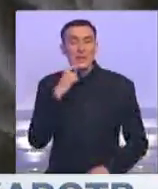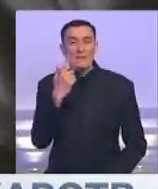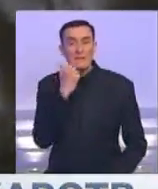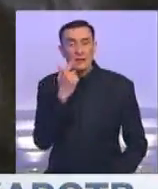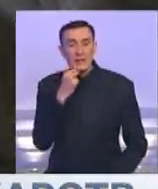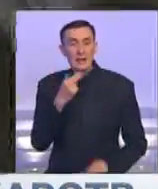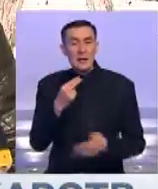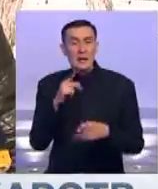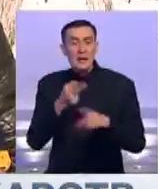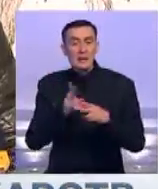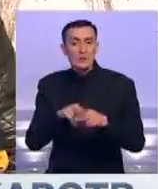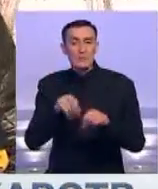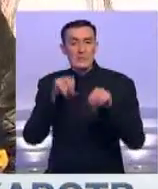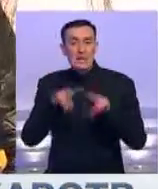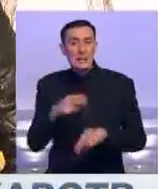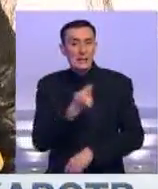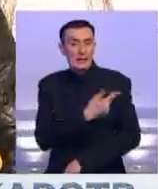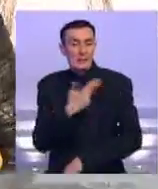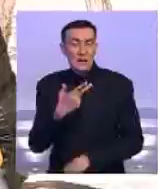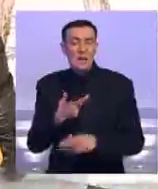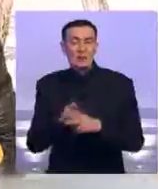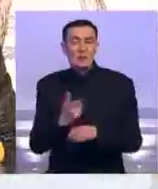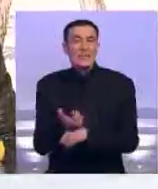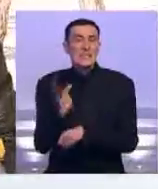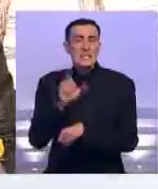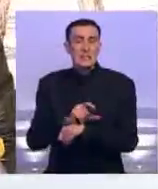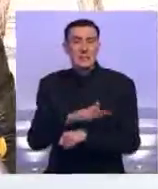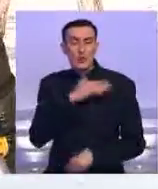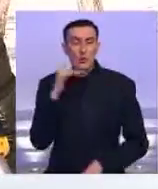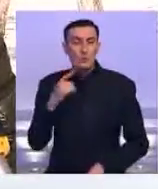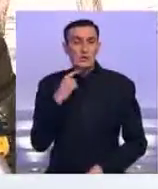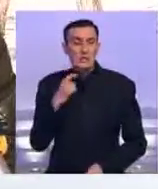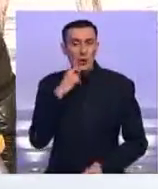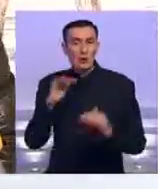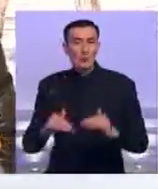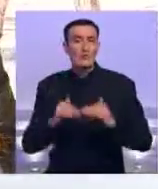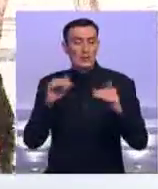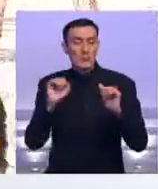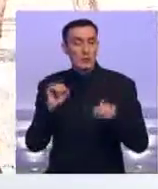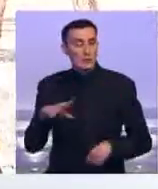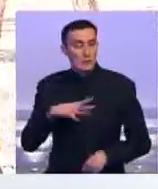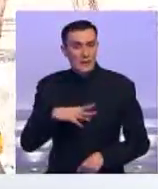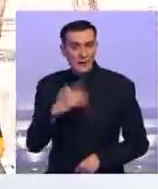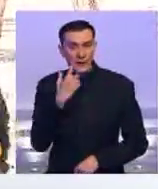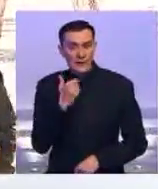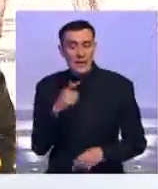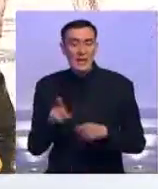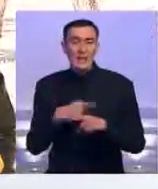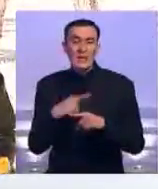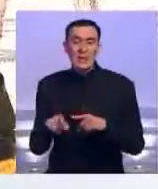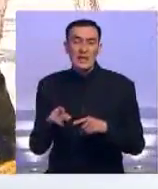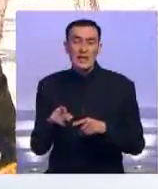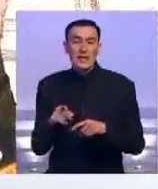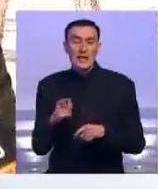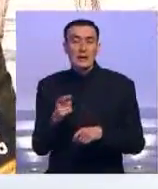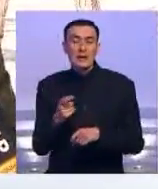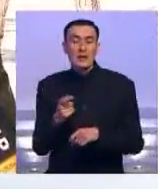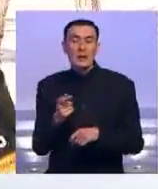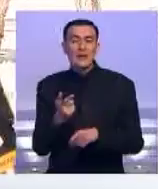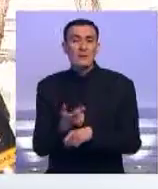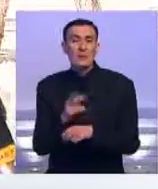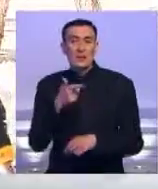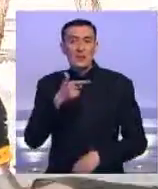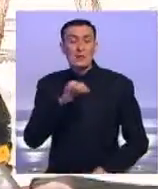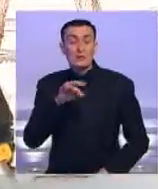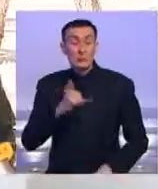помощью тест-полоски. Может привести к гиперсахару, то есть высокому сахару крови, может привести к гипо. Гипо,